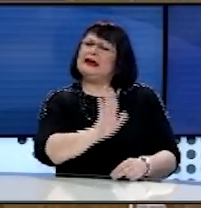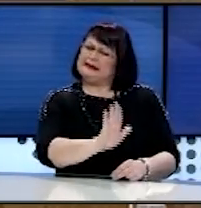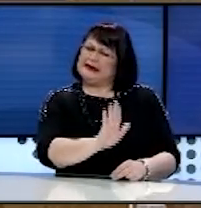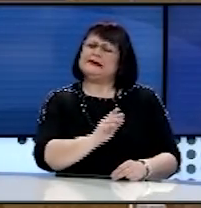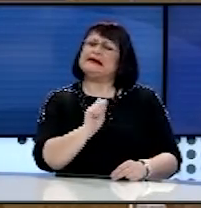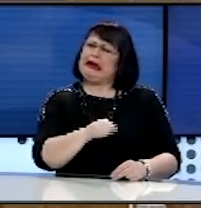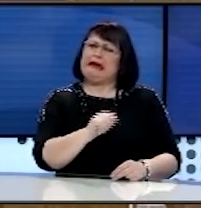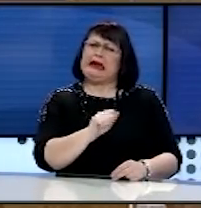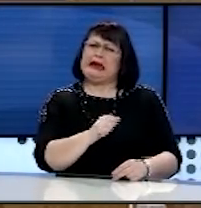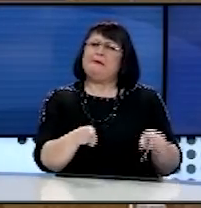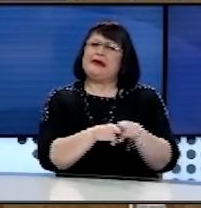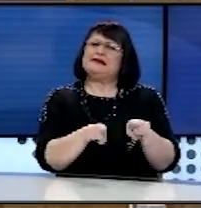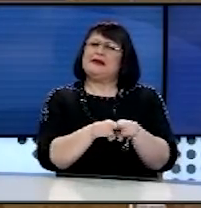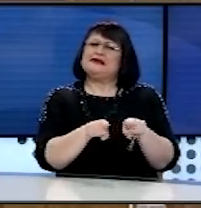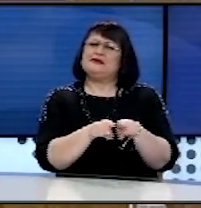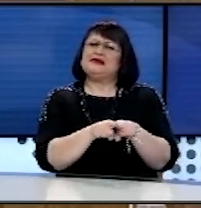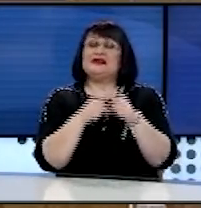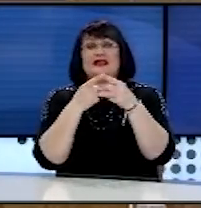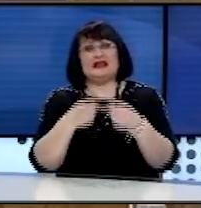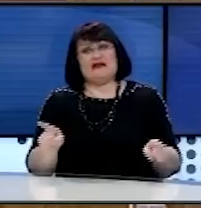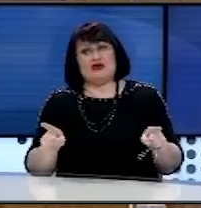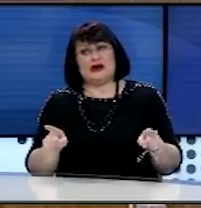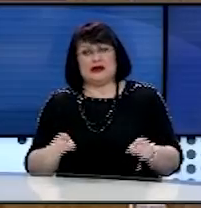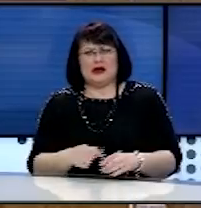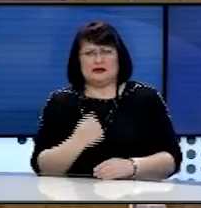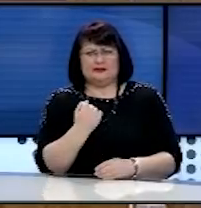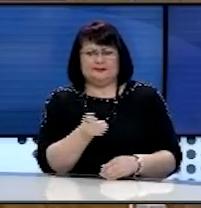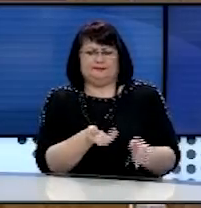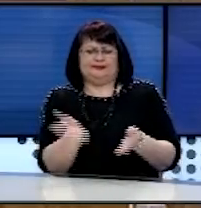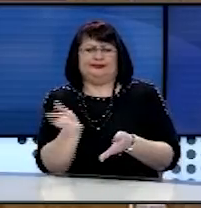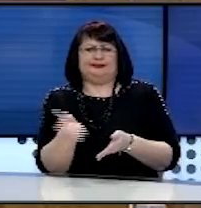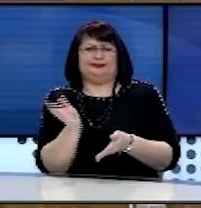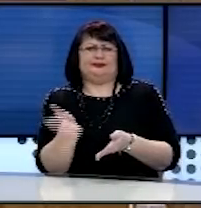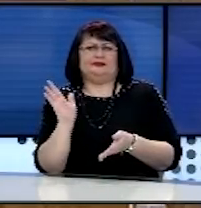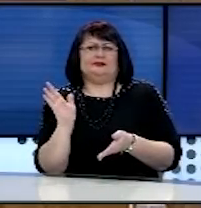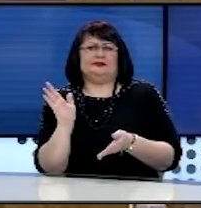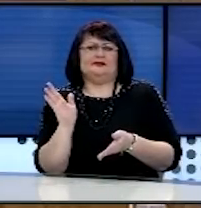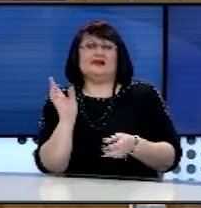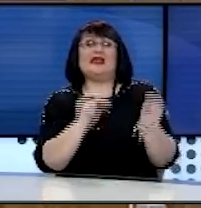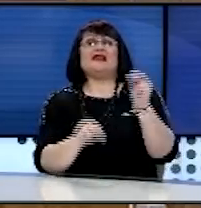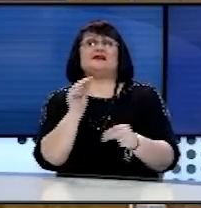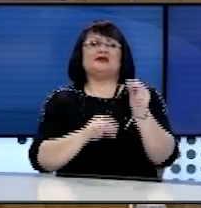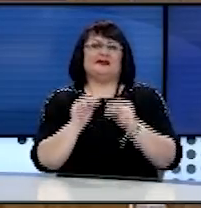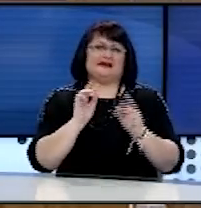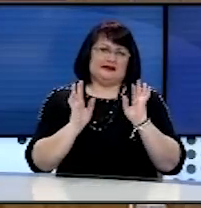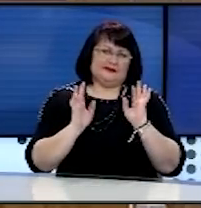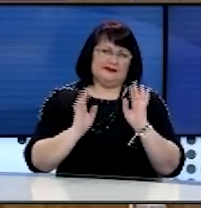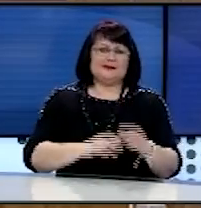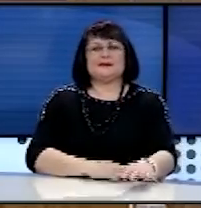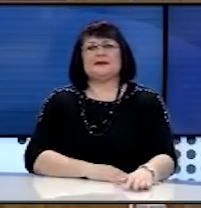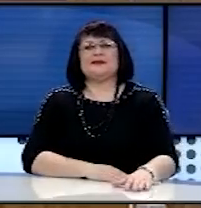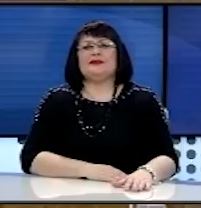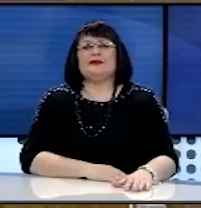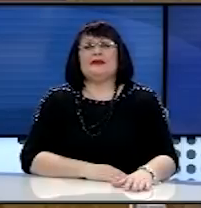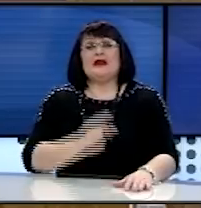τα αυτιά, γιατί αλλιώς θα σας γυρίσει την πλάτη, όπως ήδη ως ένα βαθμό το έχει κάνει.